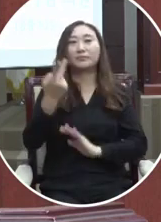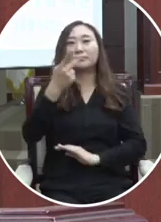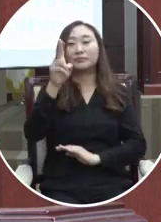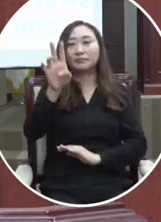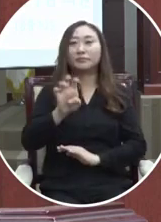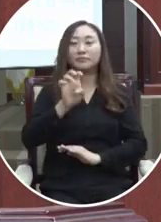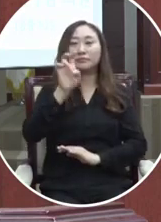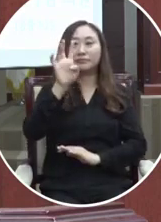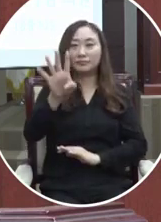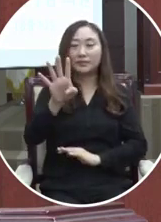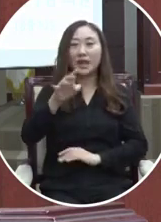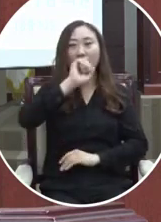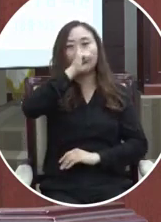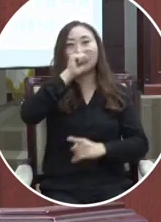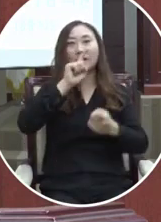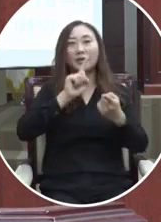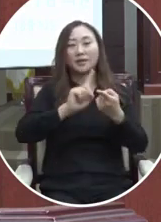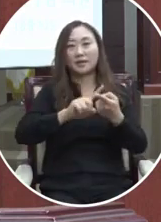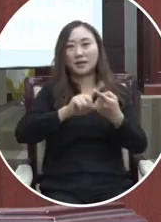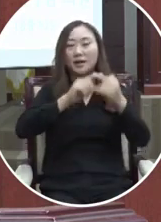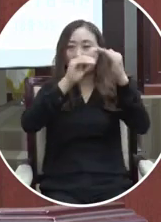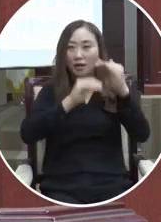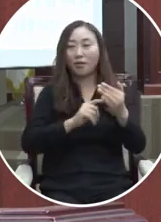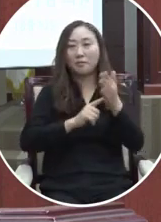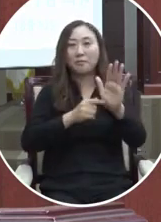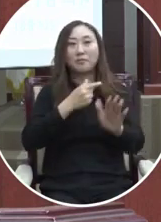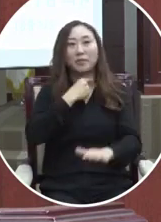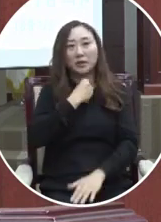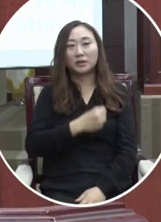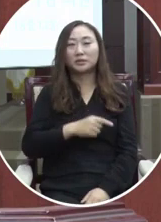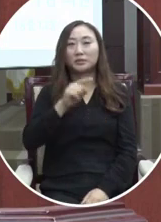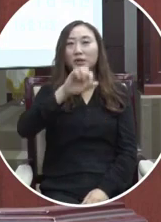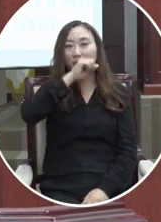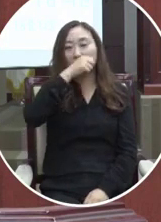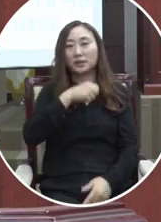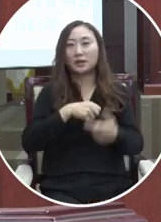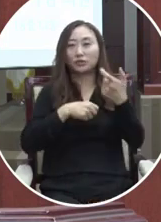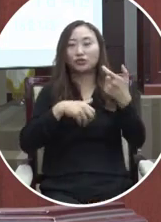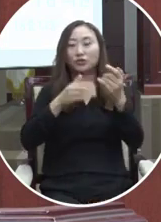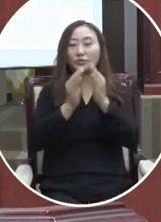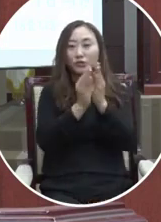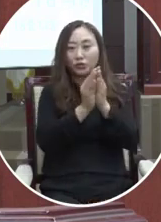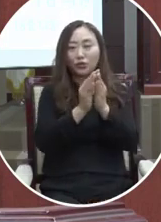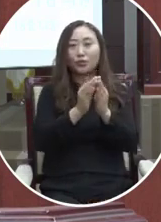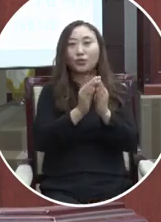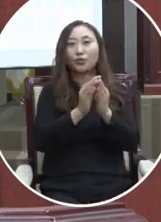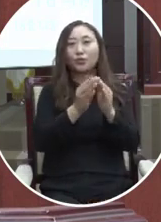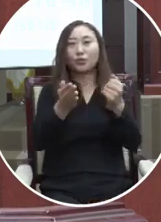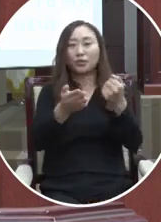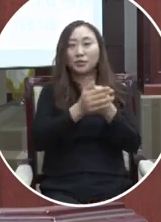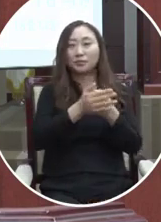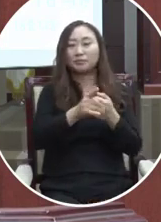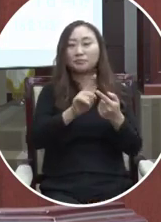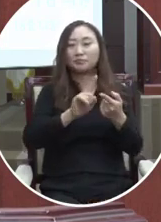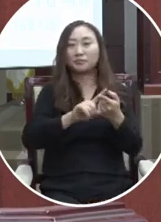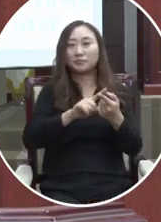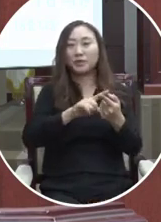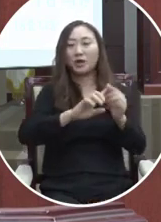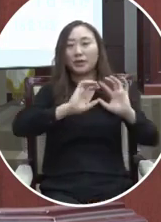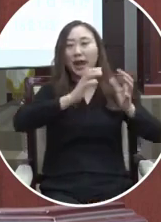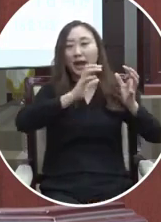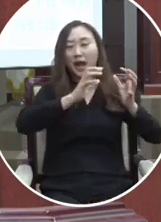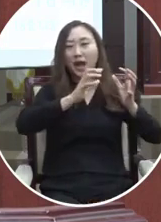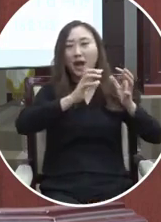2024년 예산안에 대한 소입니다 60조 가량의 세수 결손으로 나라 곡간이 텅텅